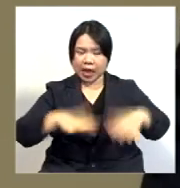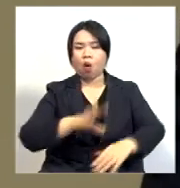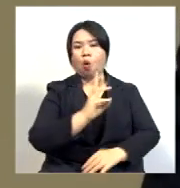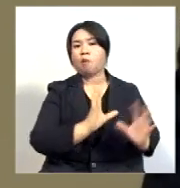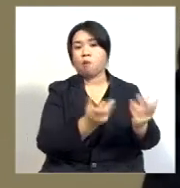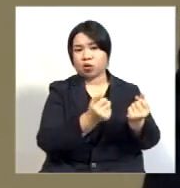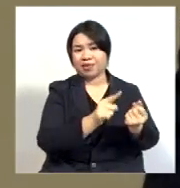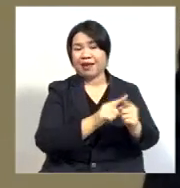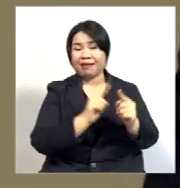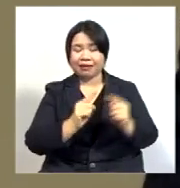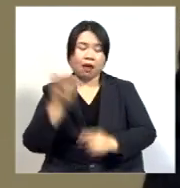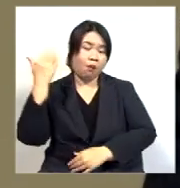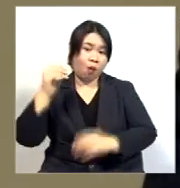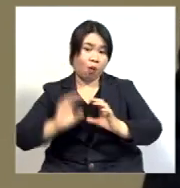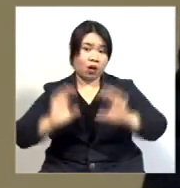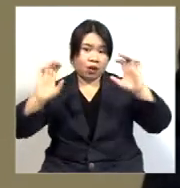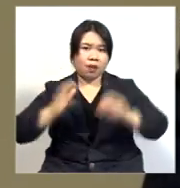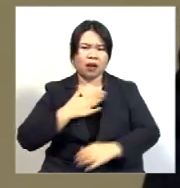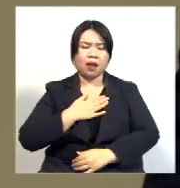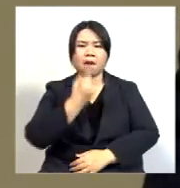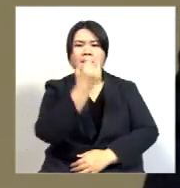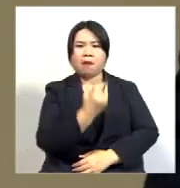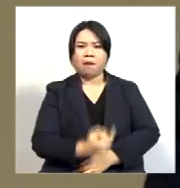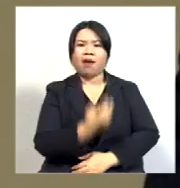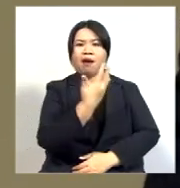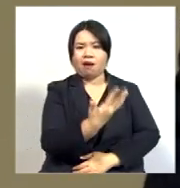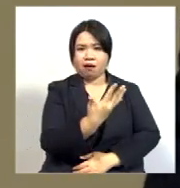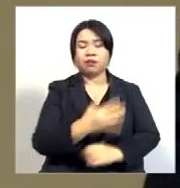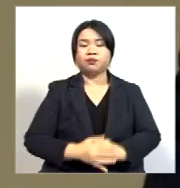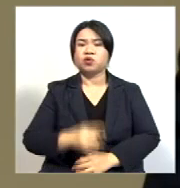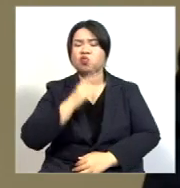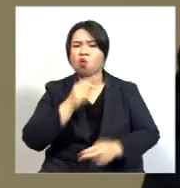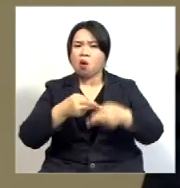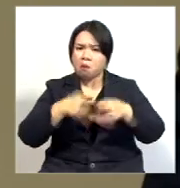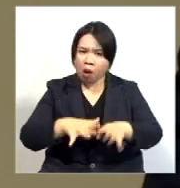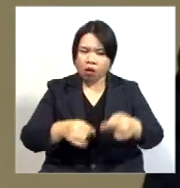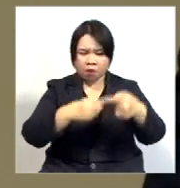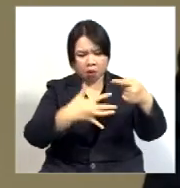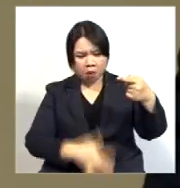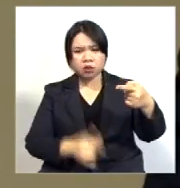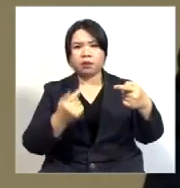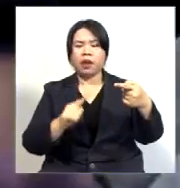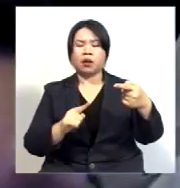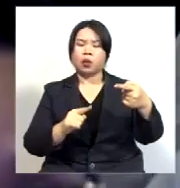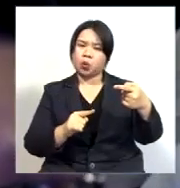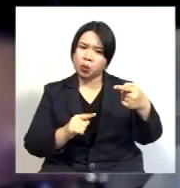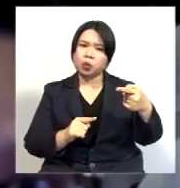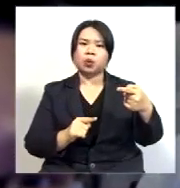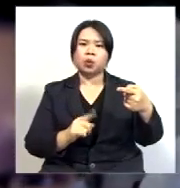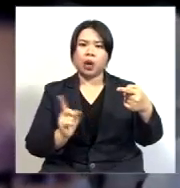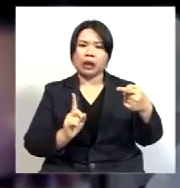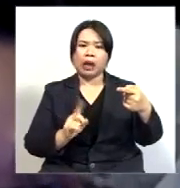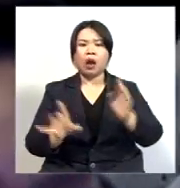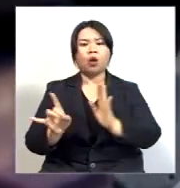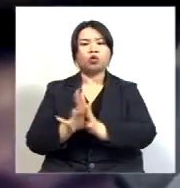ค่ะแต่ว่าที่ผ่านมาเนี่ยรัฐบาลหรือว่าเราเนี่ยนะคะก็แพ้คดีไป5คดีหากปล่อยอีก11คดีเนี่ยนะก็จะทำให้